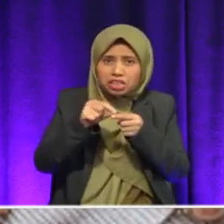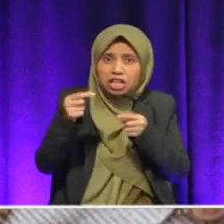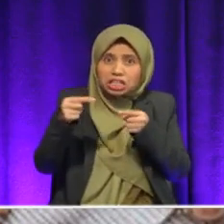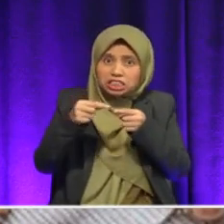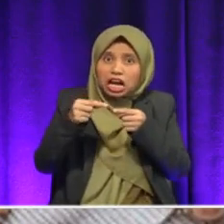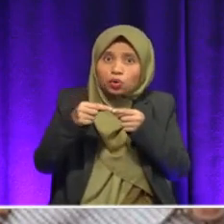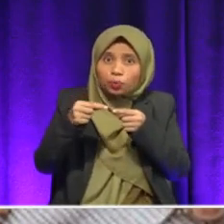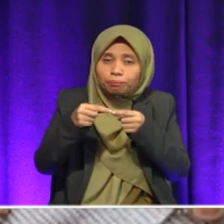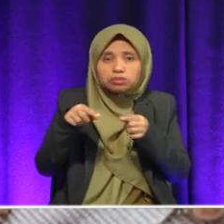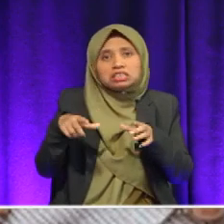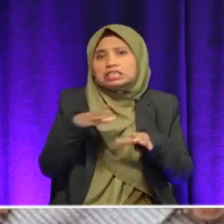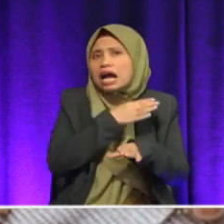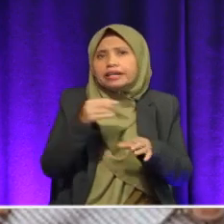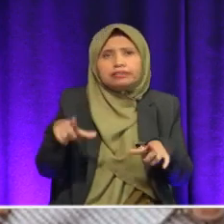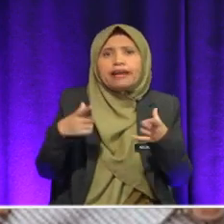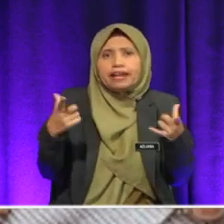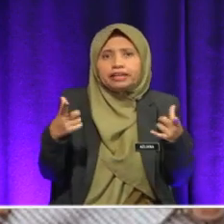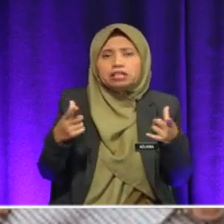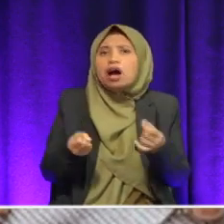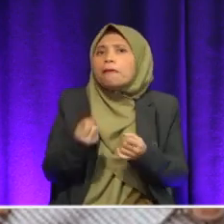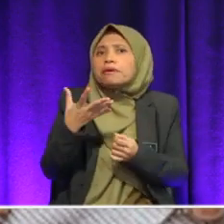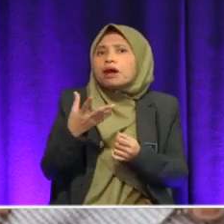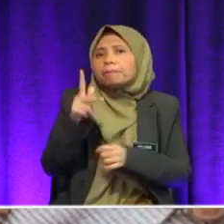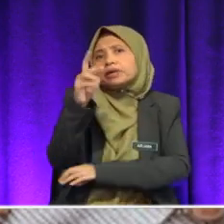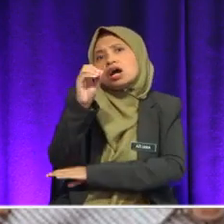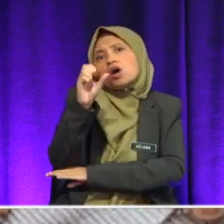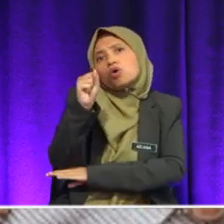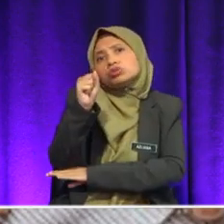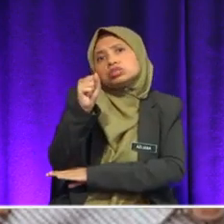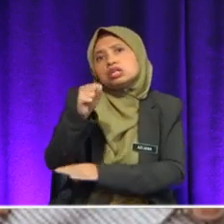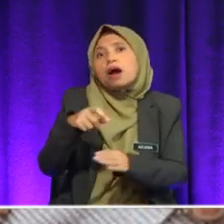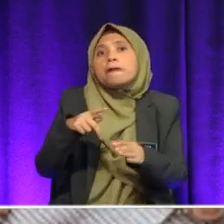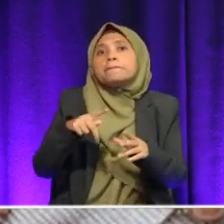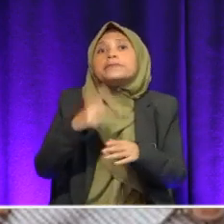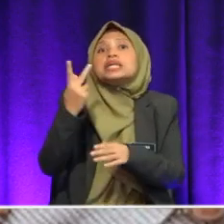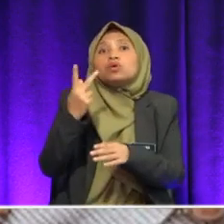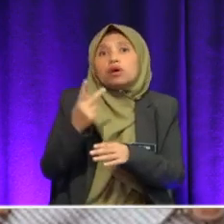kos pengeluaran yang ada dalam mereka